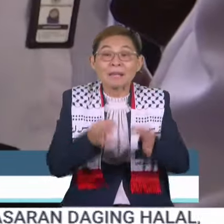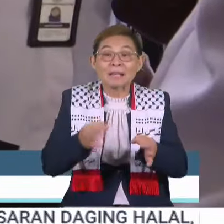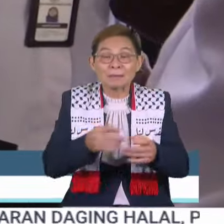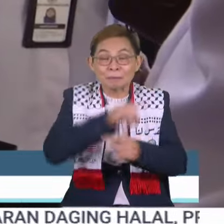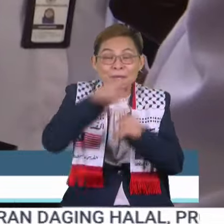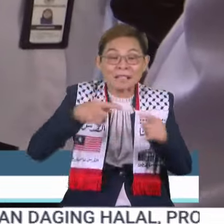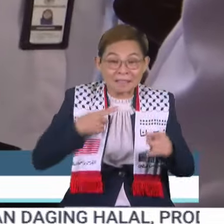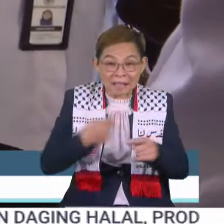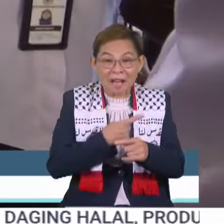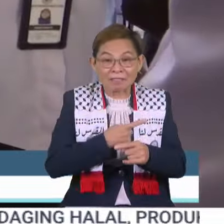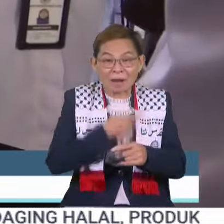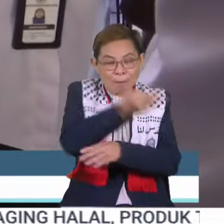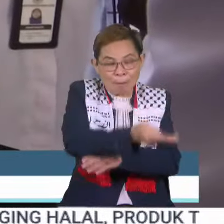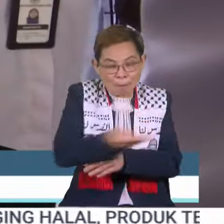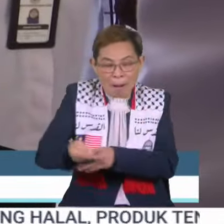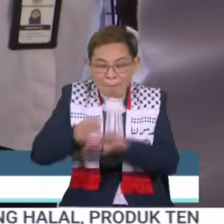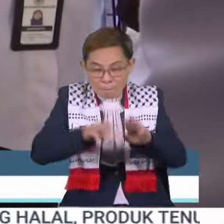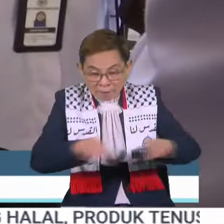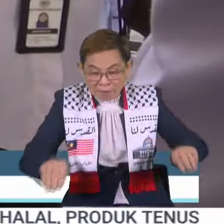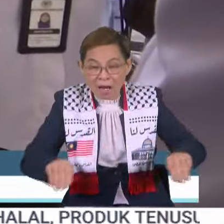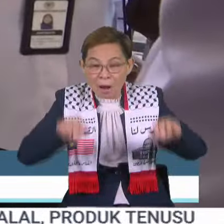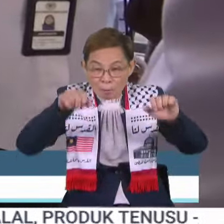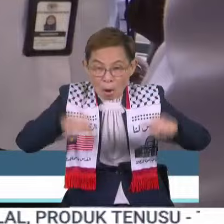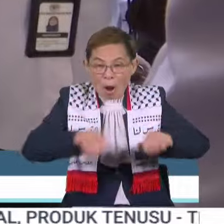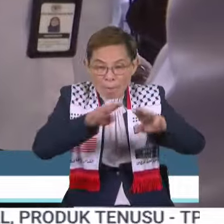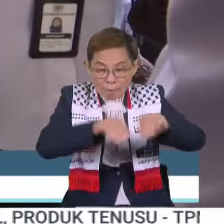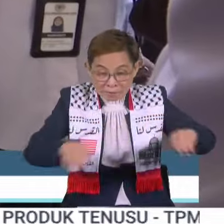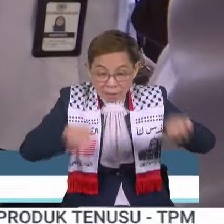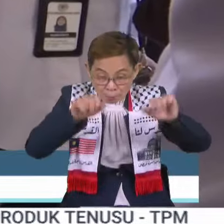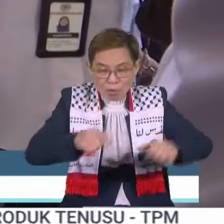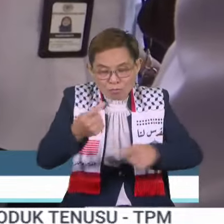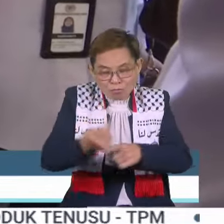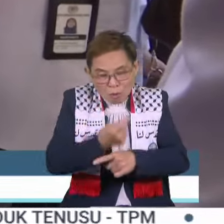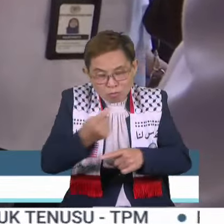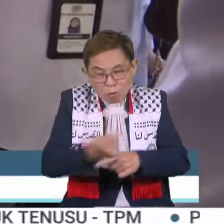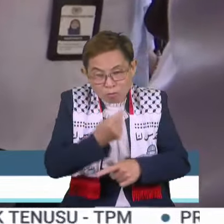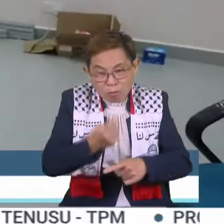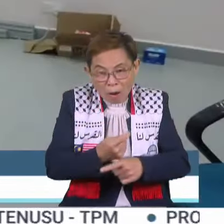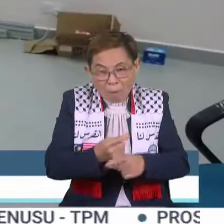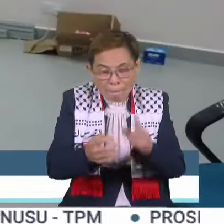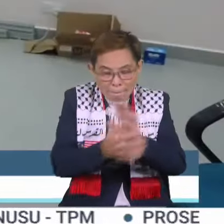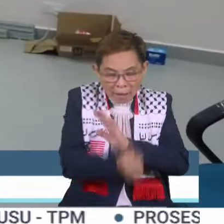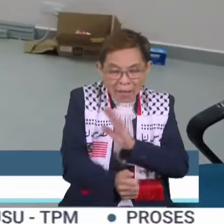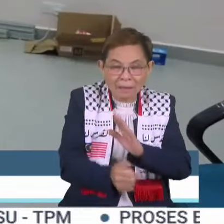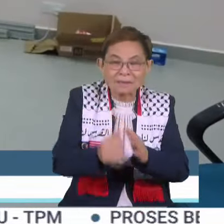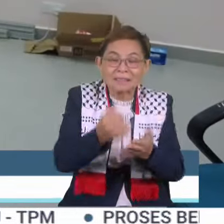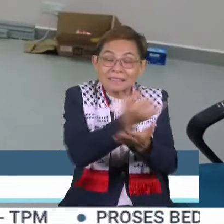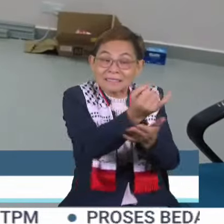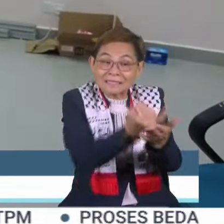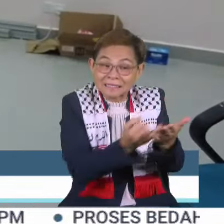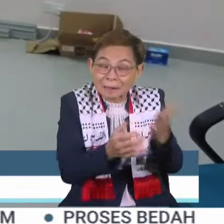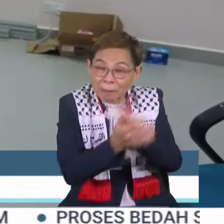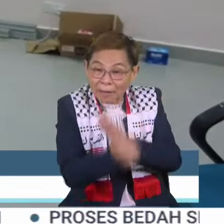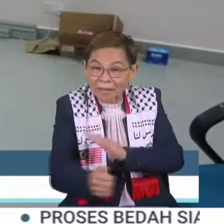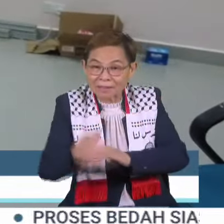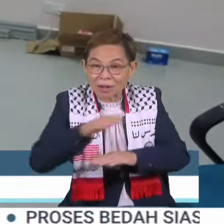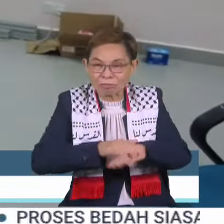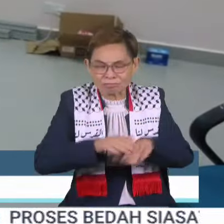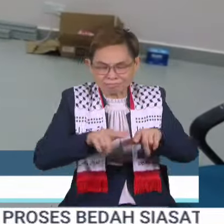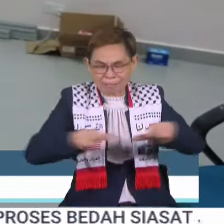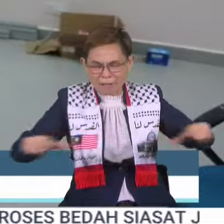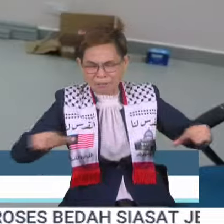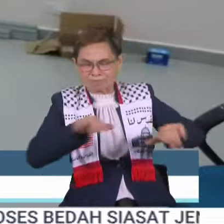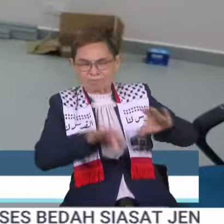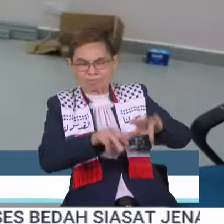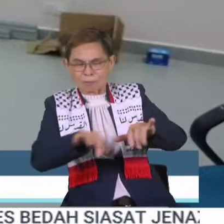instrument with the digital, pelajar masih boleh melatih dia punya seni bakat. Okey, seni bakat on certain level.